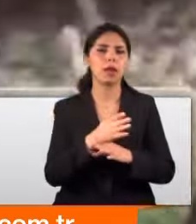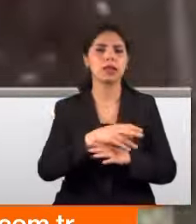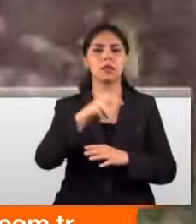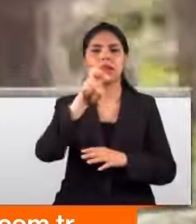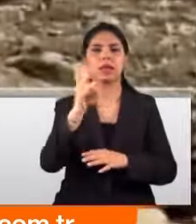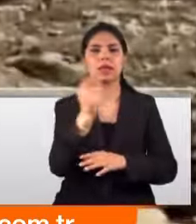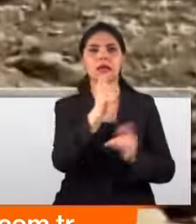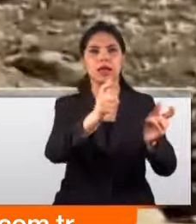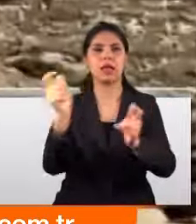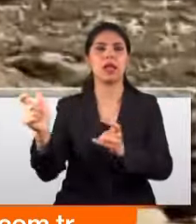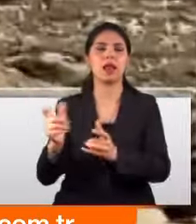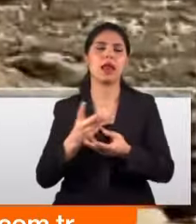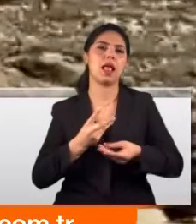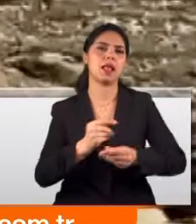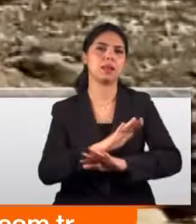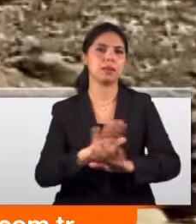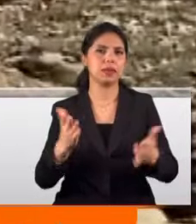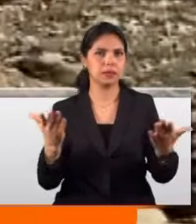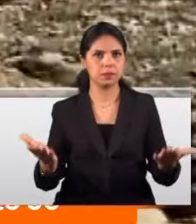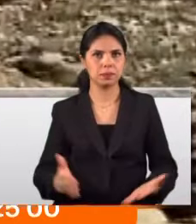imha edildi.